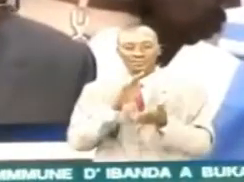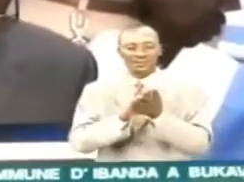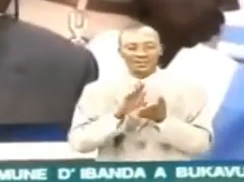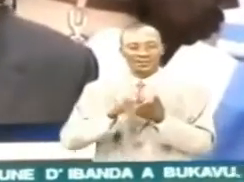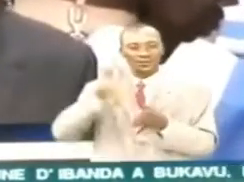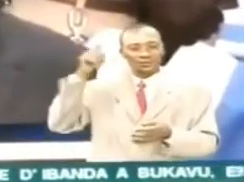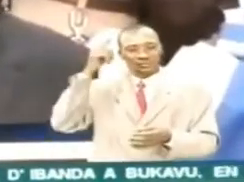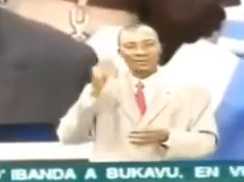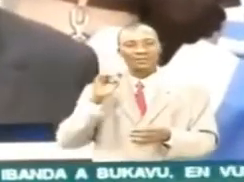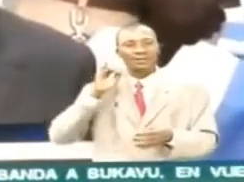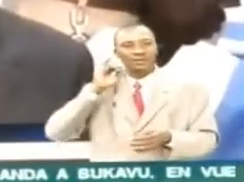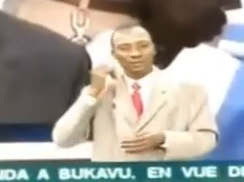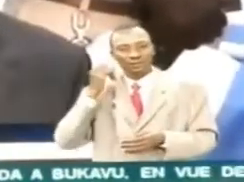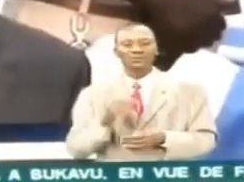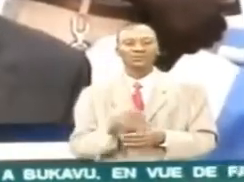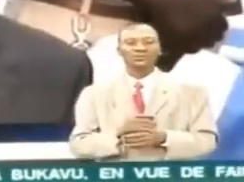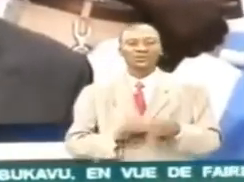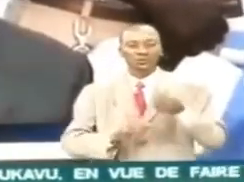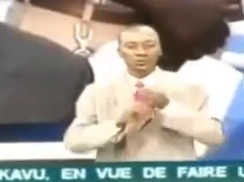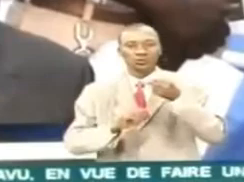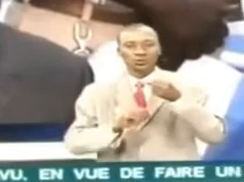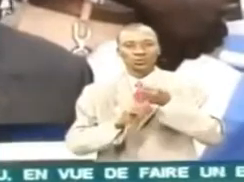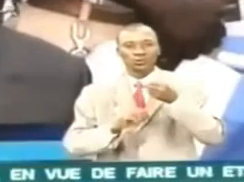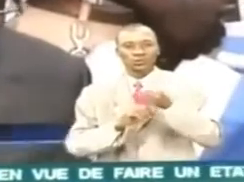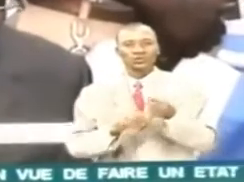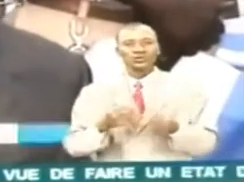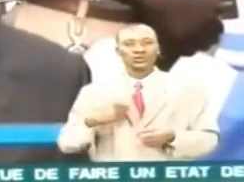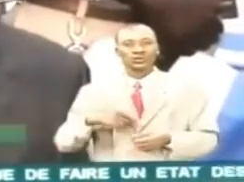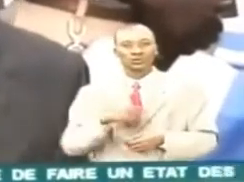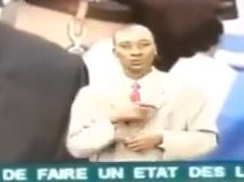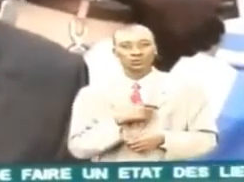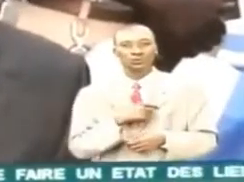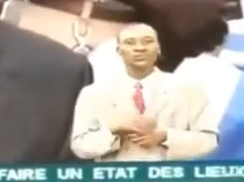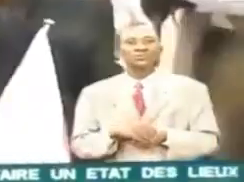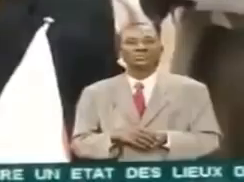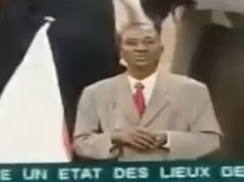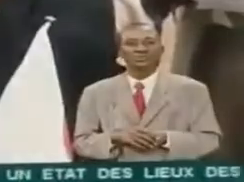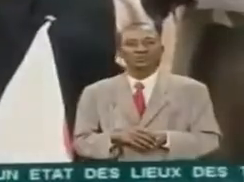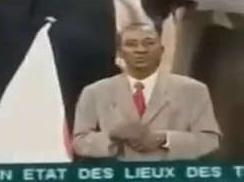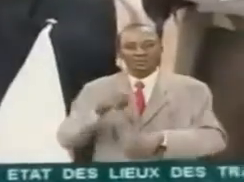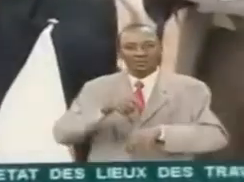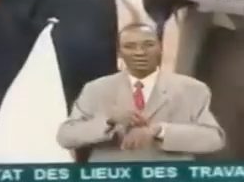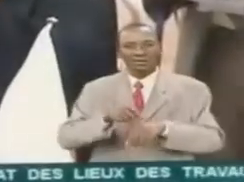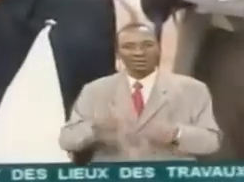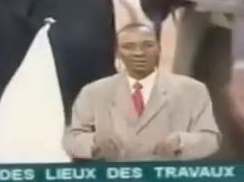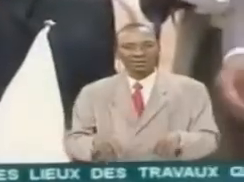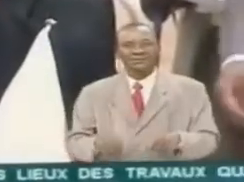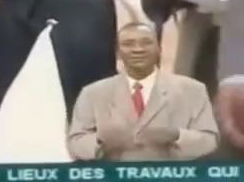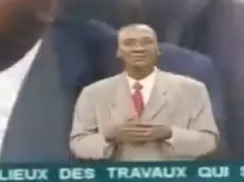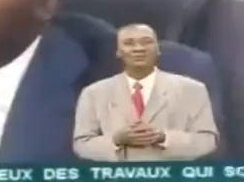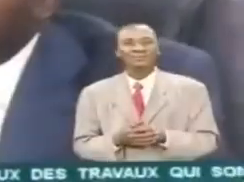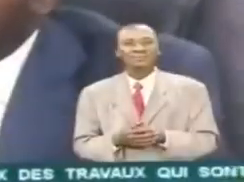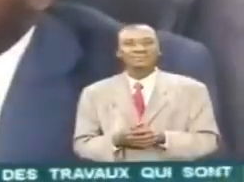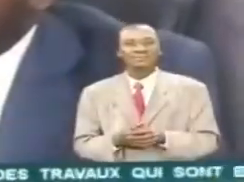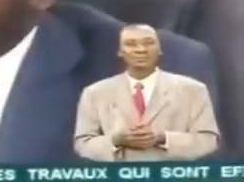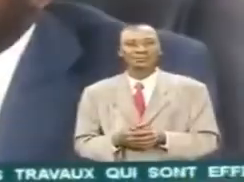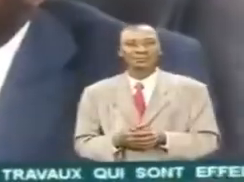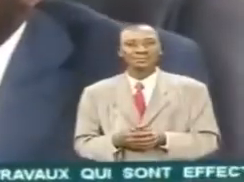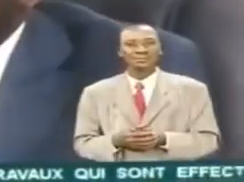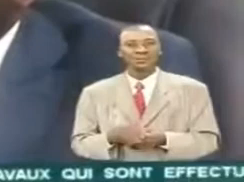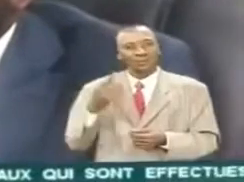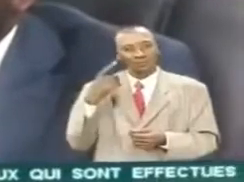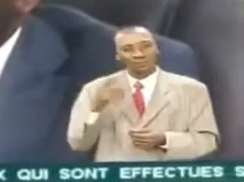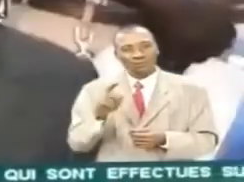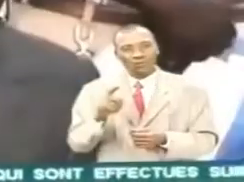qui ne cesse de nous soutenir, car c'est depuis le troisième millénaire l'agriculture dont la fonction du droit de